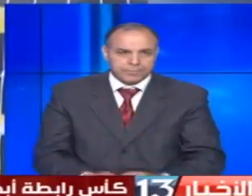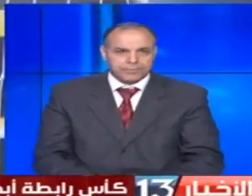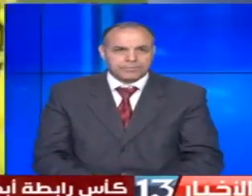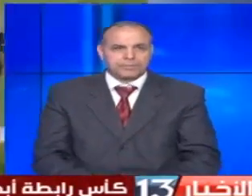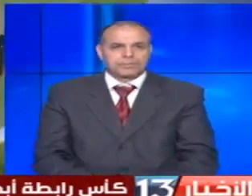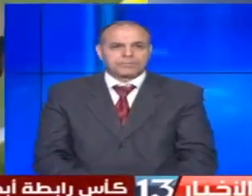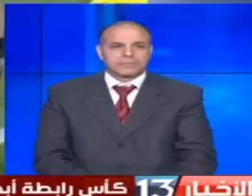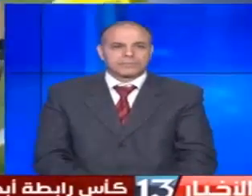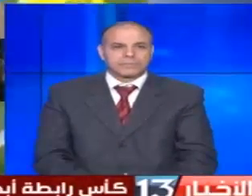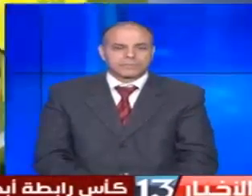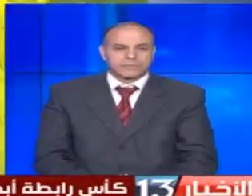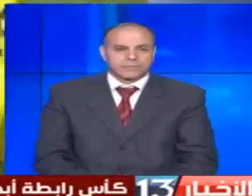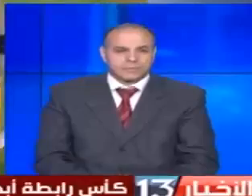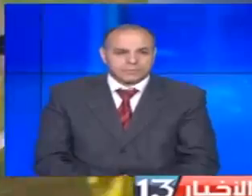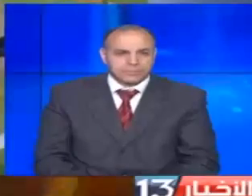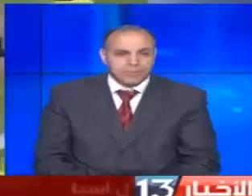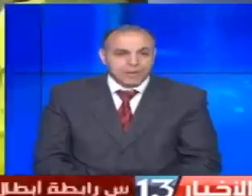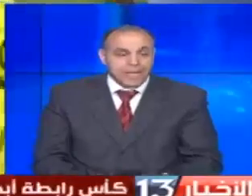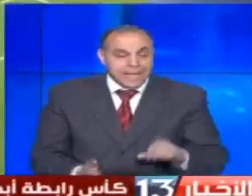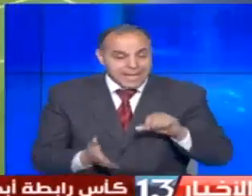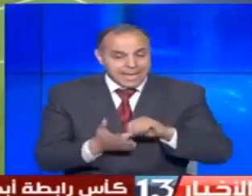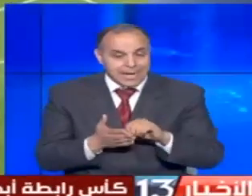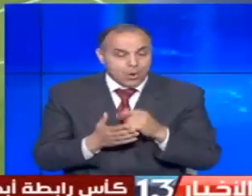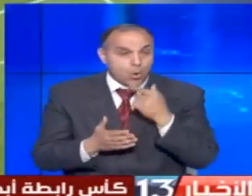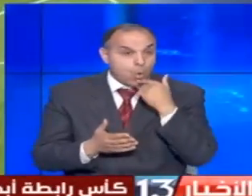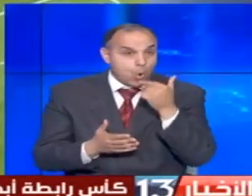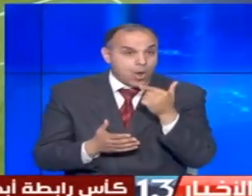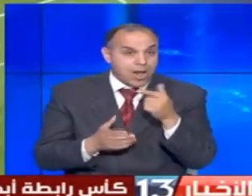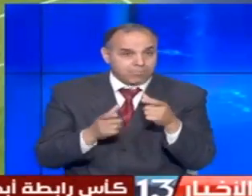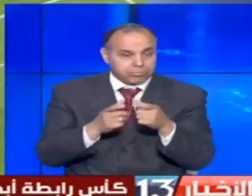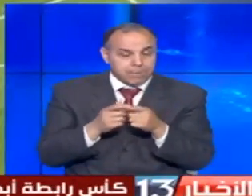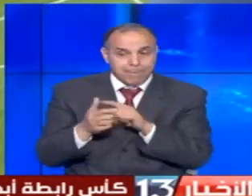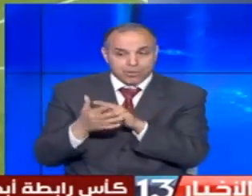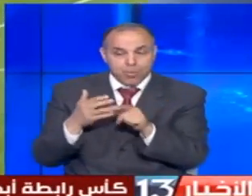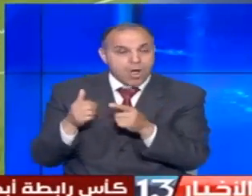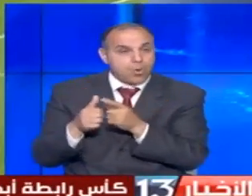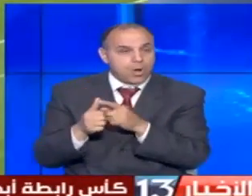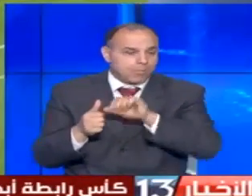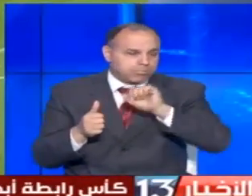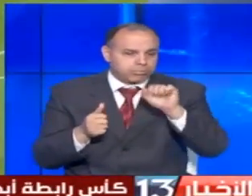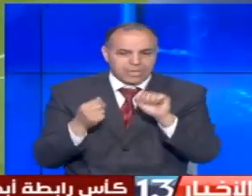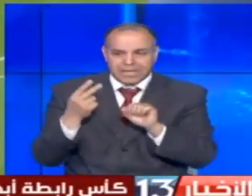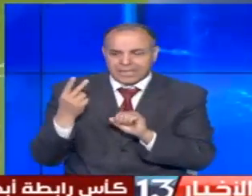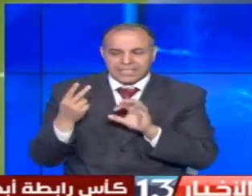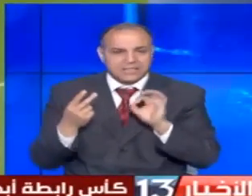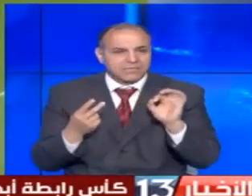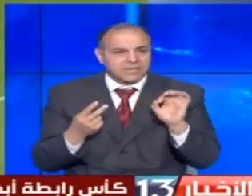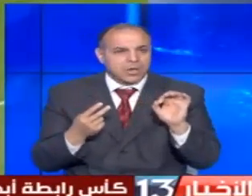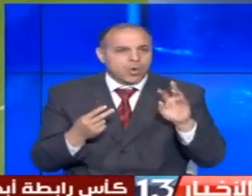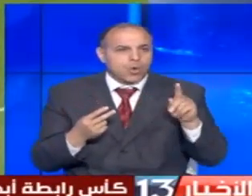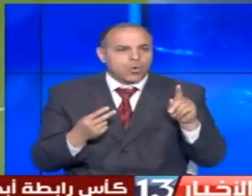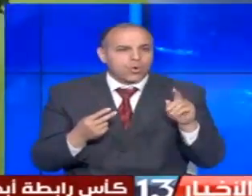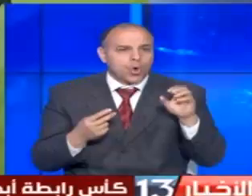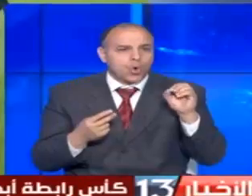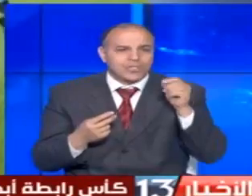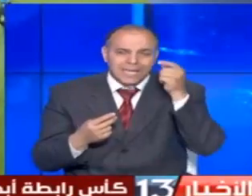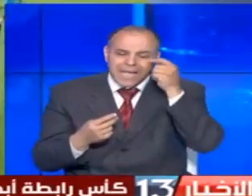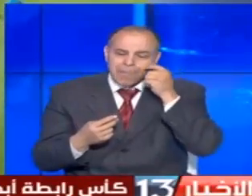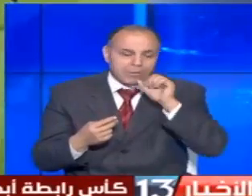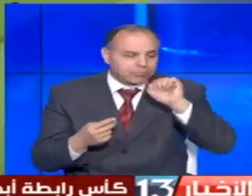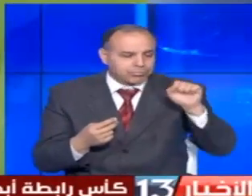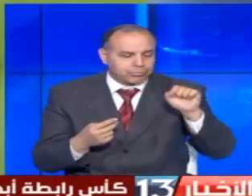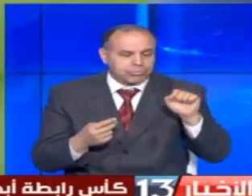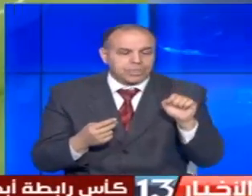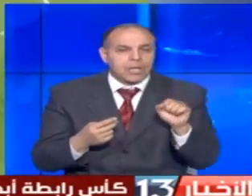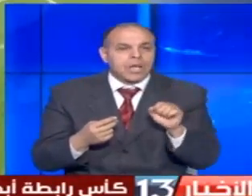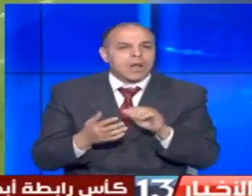نقاط ذوب اهان الايراني تابع تسيد المجموعه الاولى من خلال فوز بهدفين نظيفين على ضيفه الوصل الاماراتي رفع